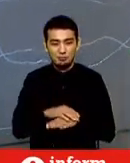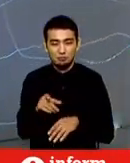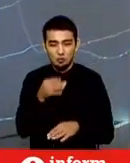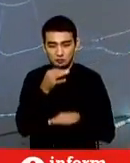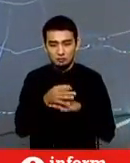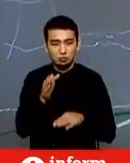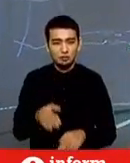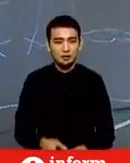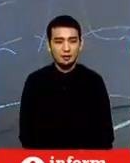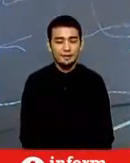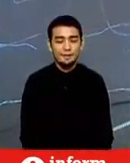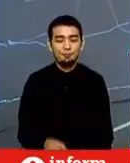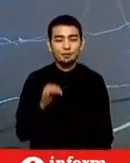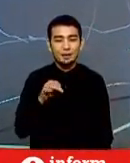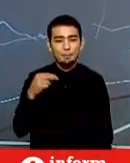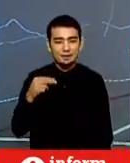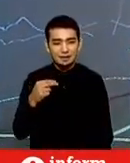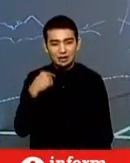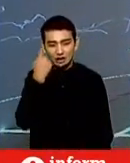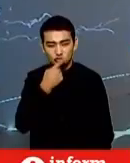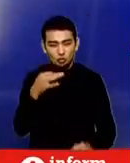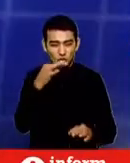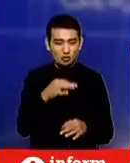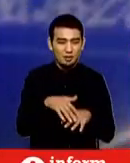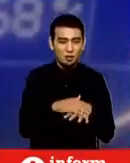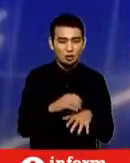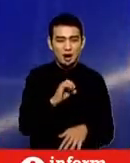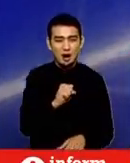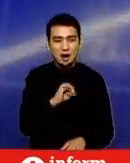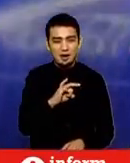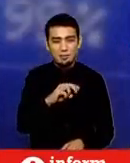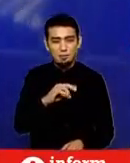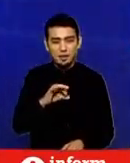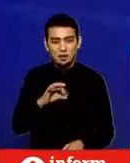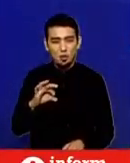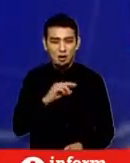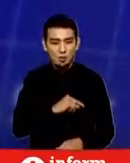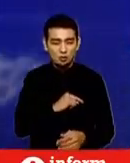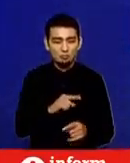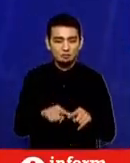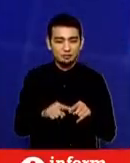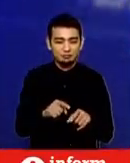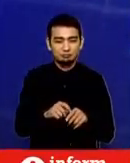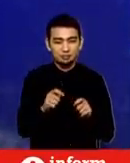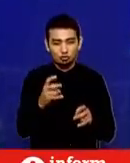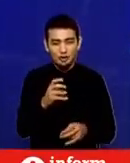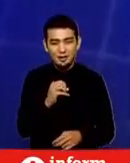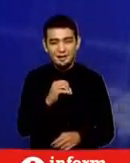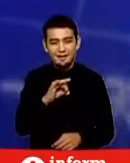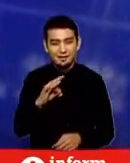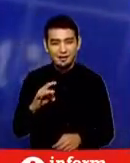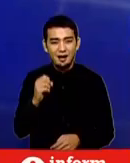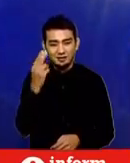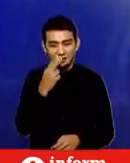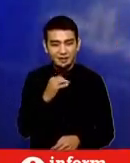еді. Сондай-ақ президент жекешелендіру мен халықтық IPO жұмыстарын тездету қажет деді. Тіпті келесі жылы Air Astana сосын